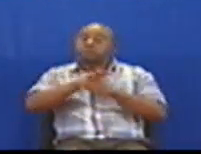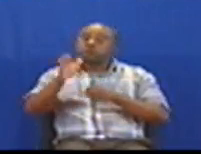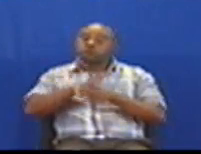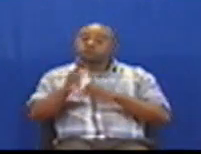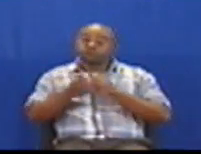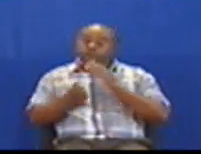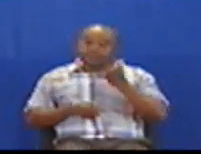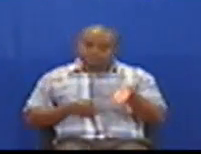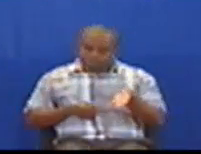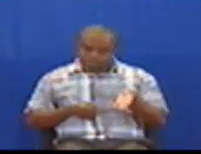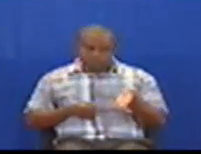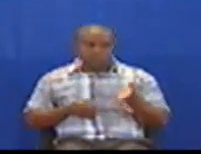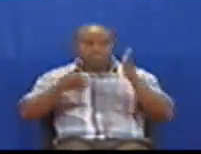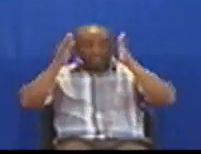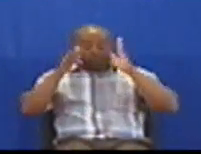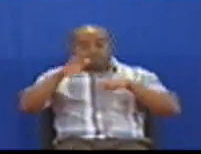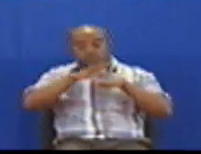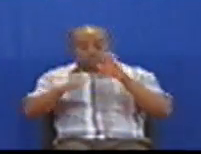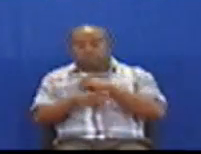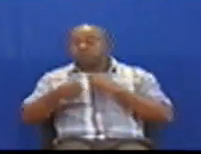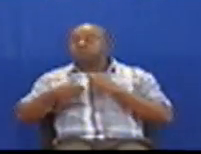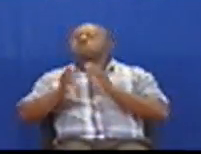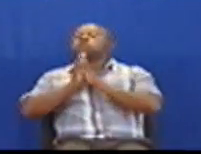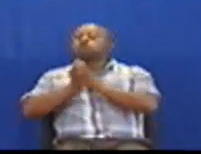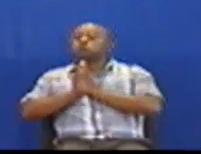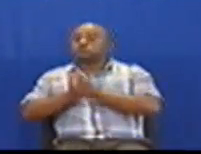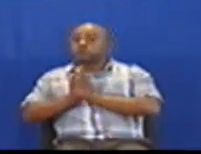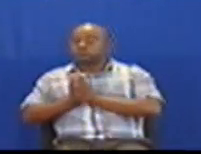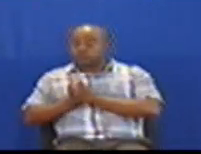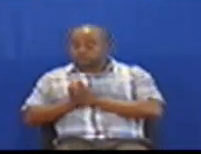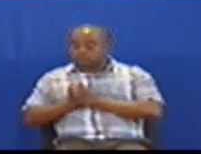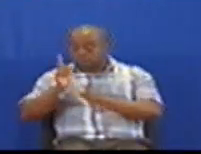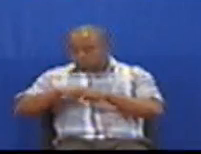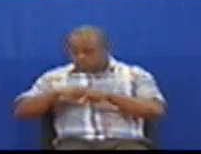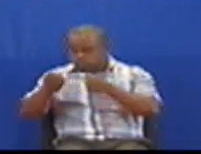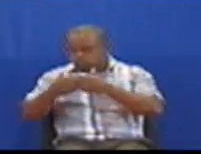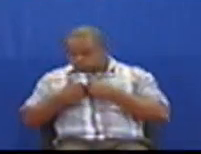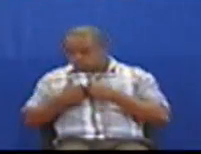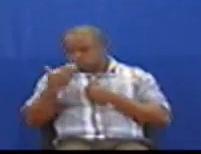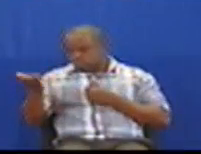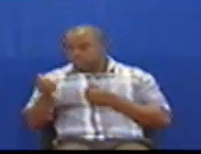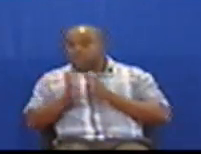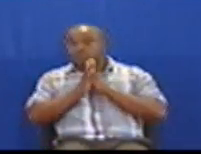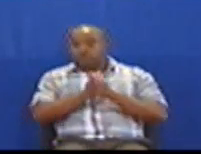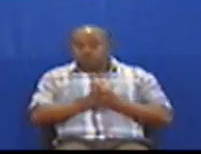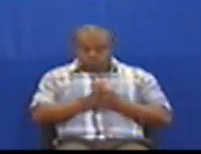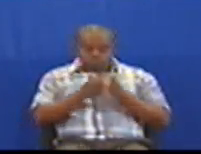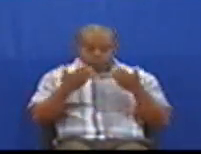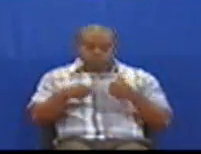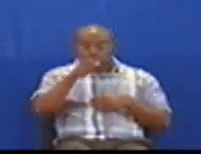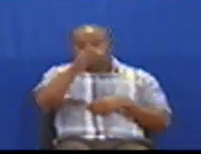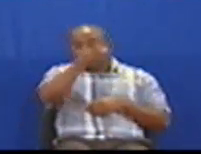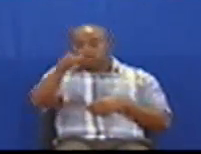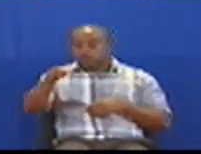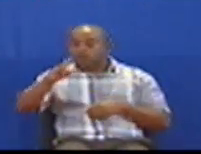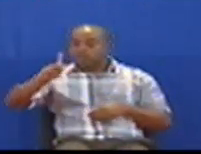hilo. Mheshimiwa Naibu Spika, mimi nikushukuru sana kwa muda niliopata, na niendelee kuwashukuru wananchi wa Kaliua kwa kunitia moyo na